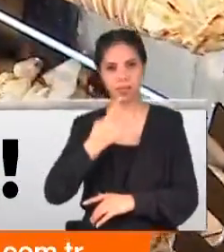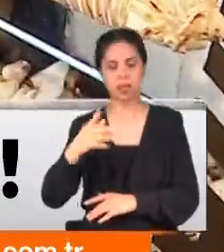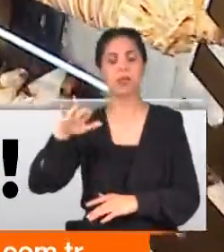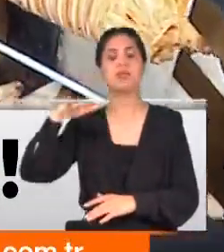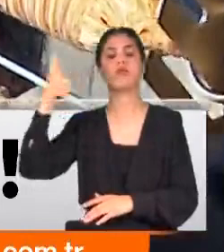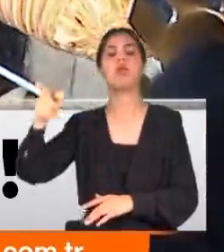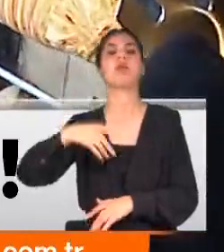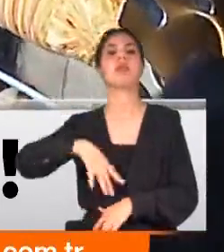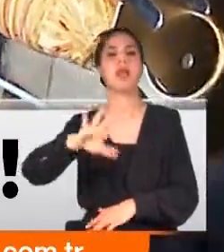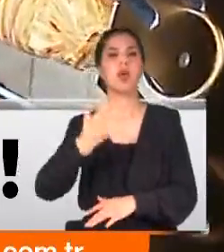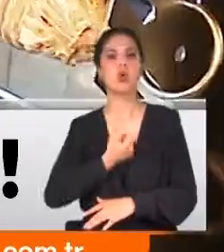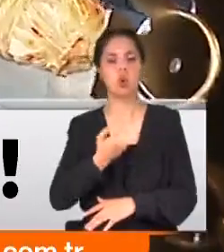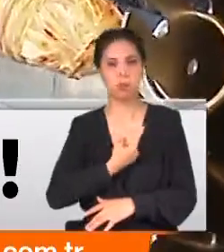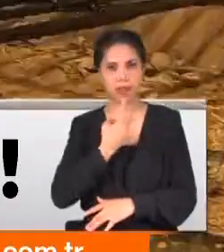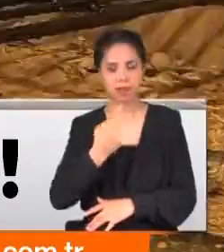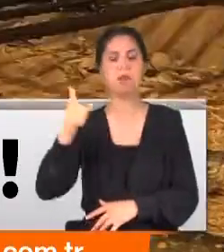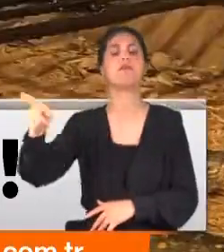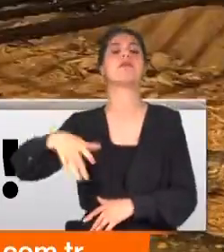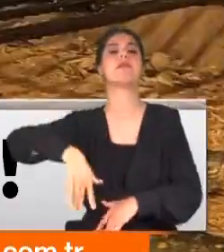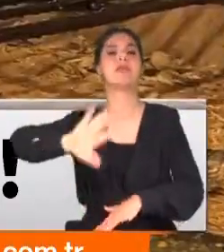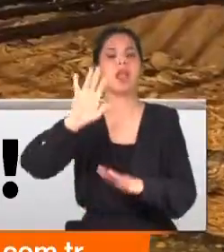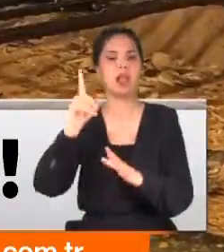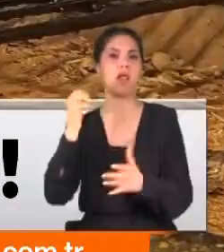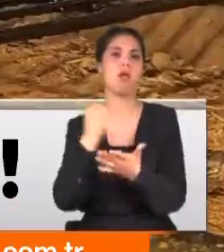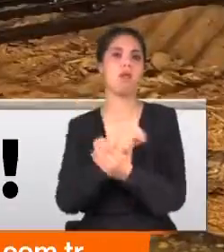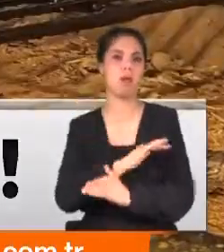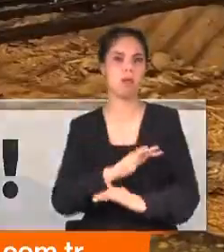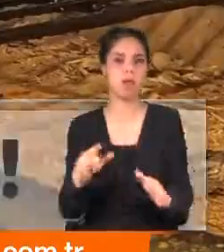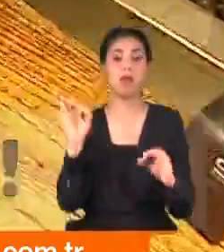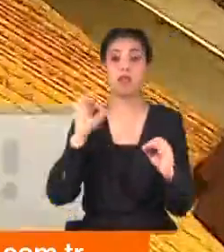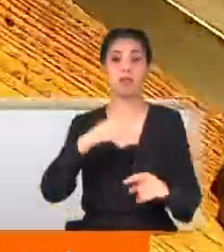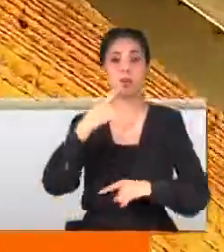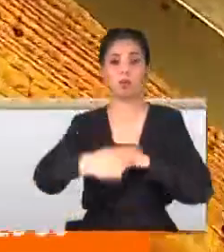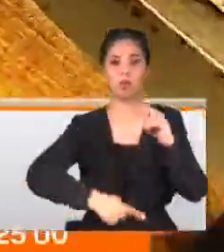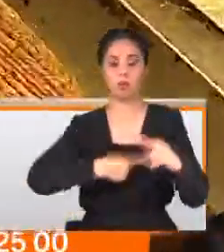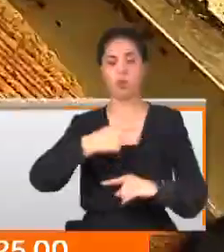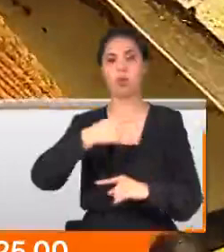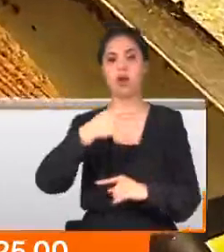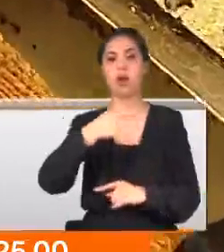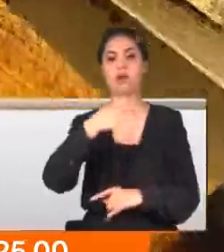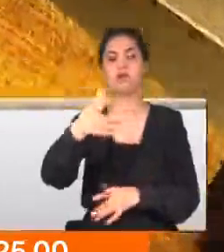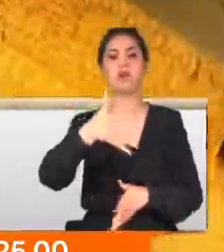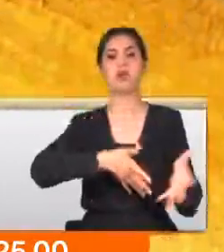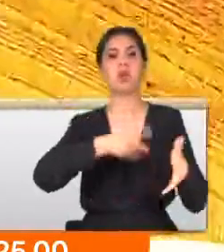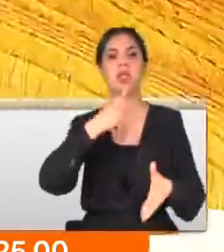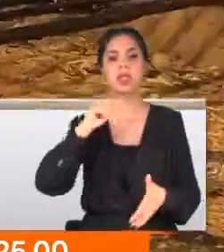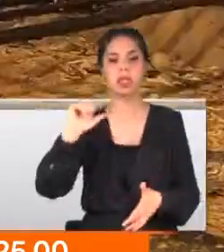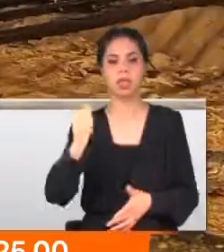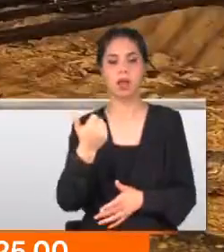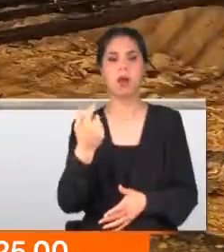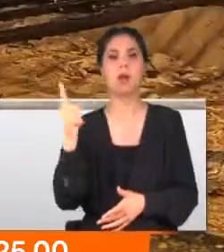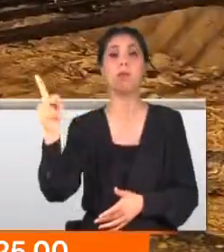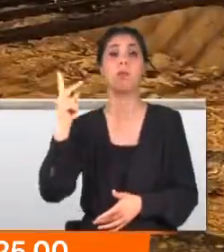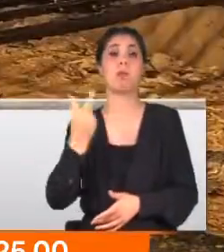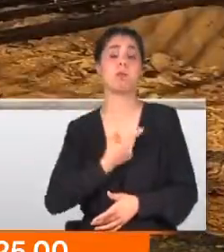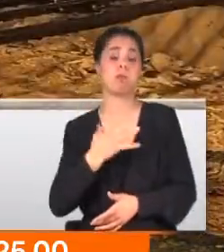bizim dediler, onların olmadığı ortaya çıktı. Şimdi sırada kokoreç var. Bizim milli lezzetimiz, sokak lezzetimize bizim diyorlar.